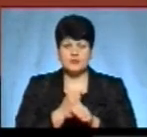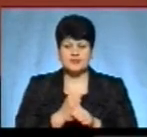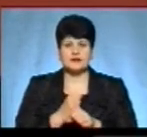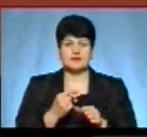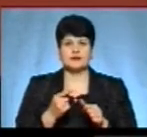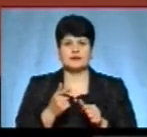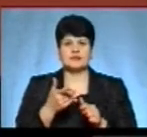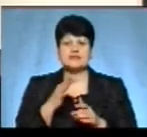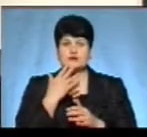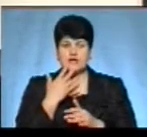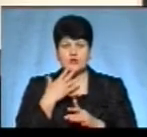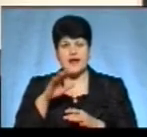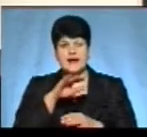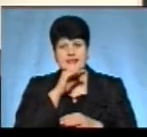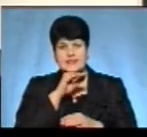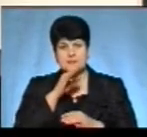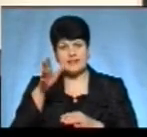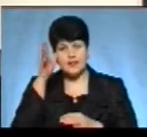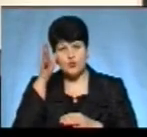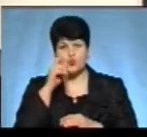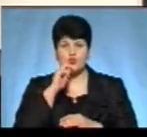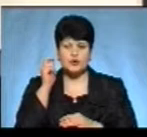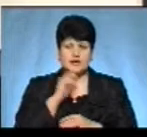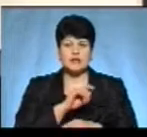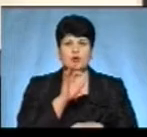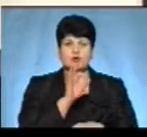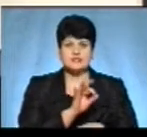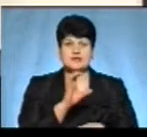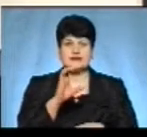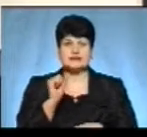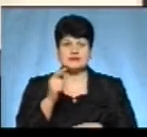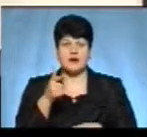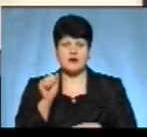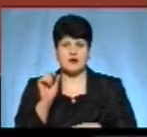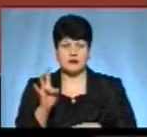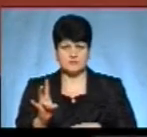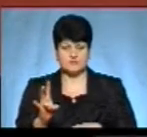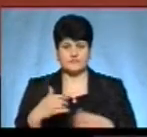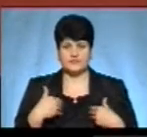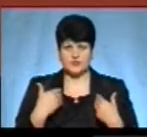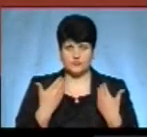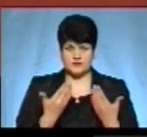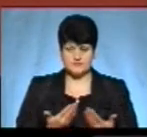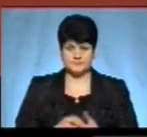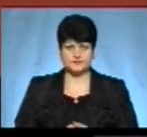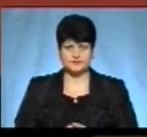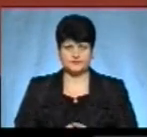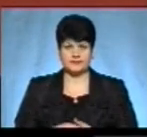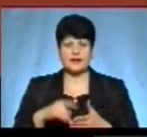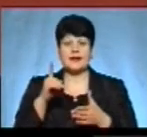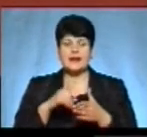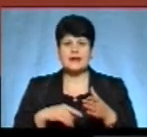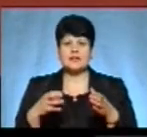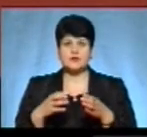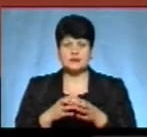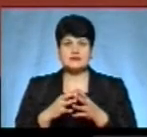Григорія Сковороди Національної академії наук України Олександр Саган. Вітаю вас. Доброго дня. Релігійна громада